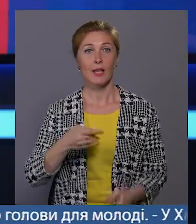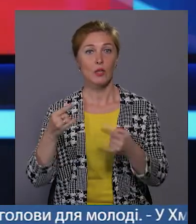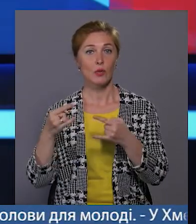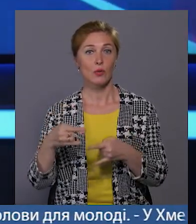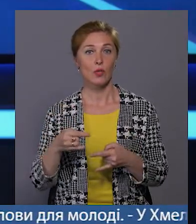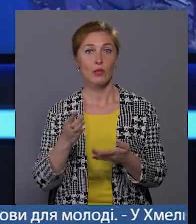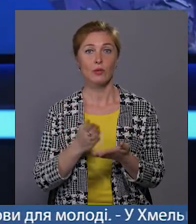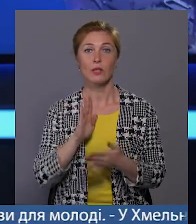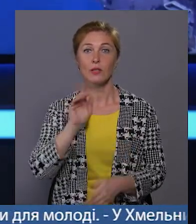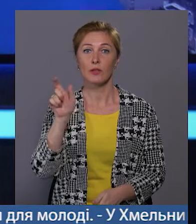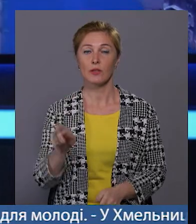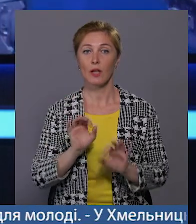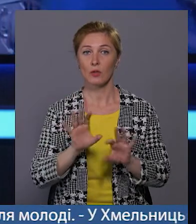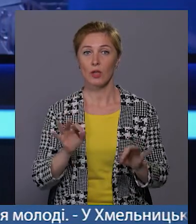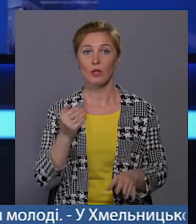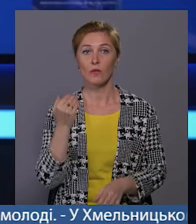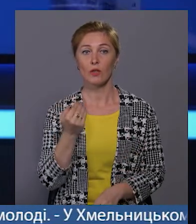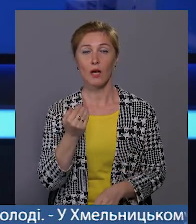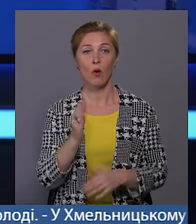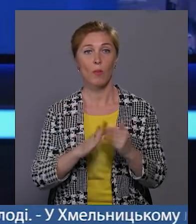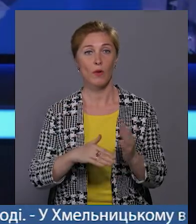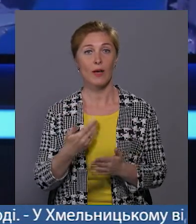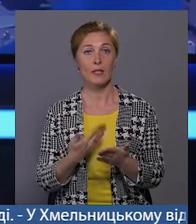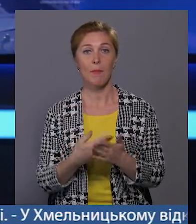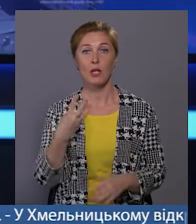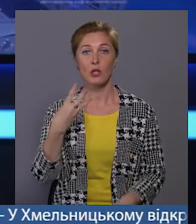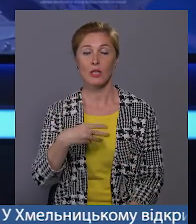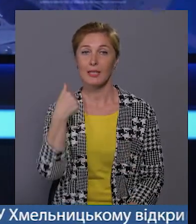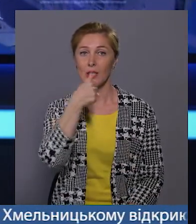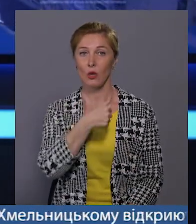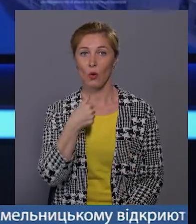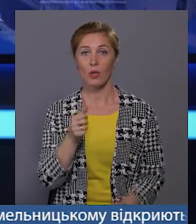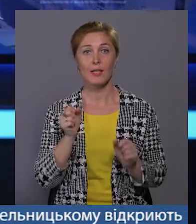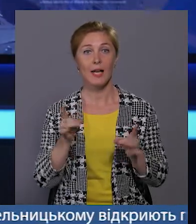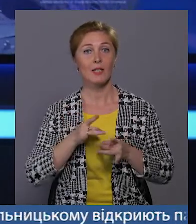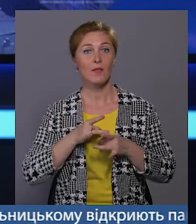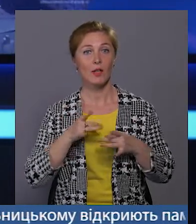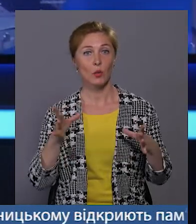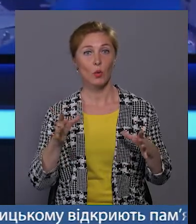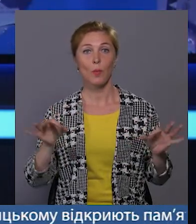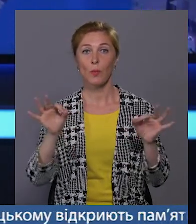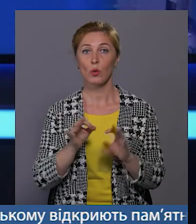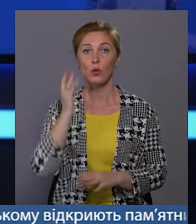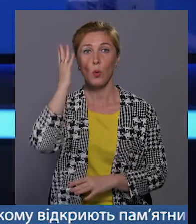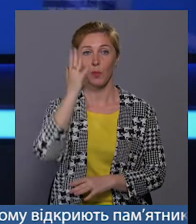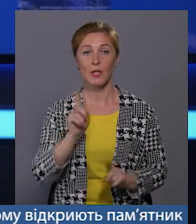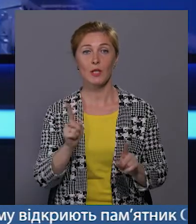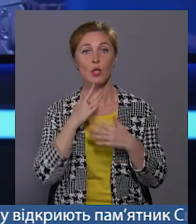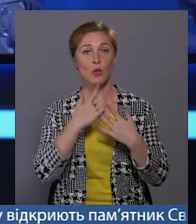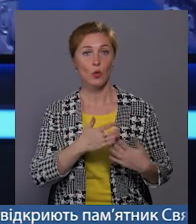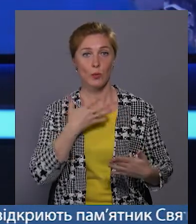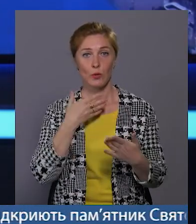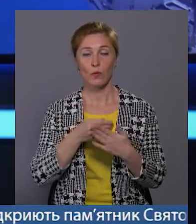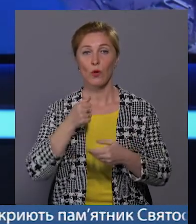стала Ольга Шиманська. Вона у професії майже 30 років. Як святкує, про що мріє і за що любить свою